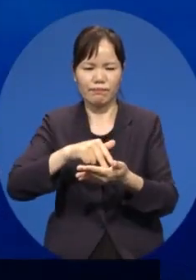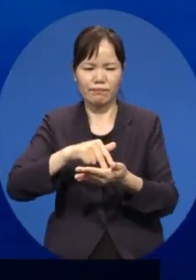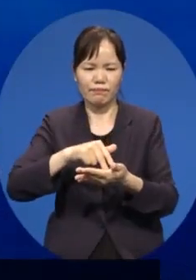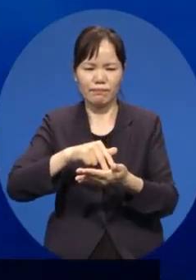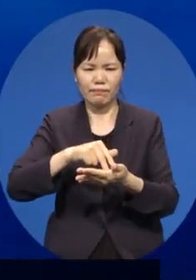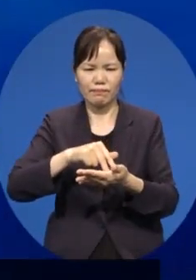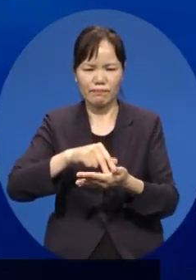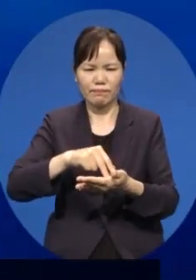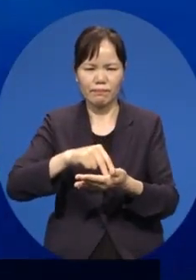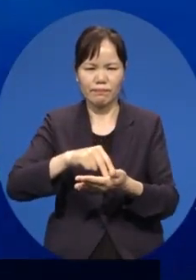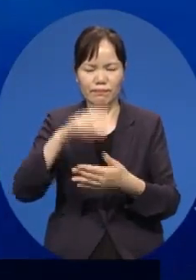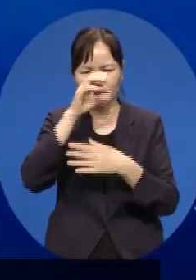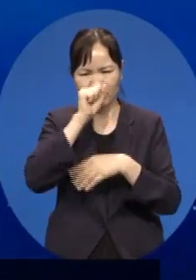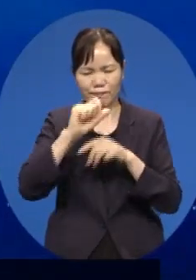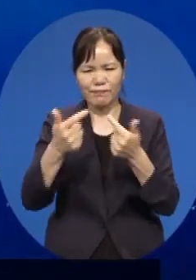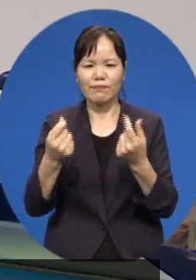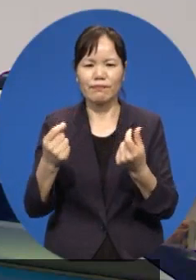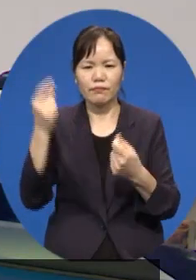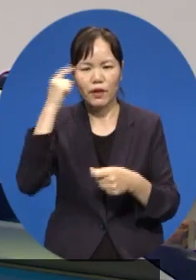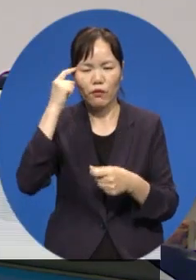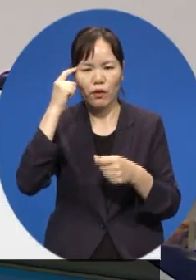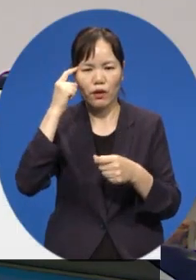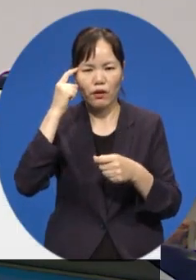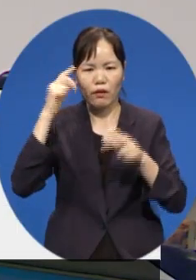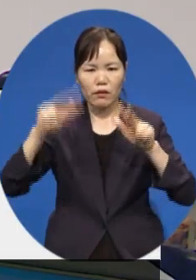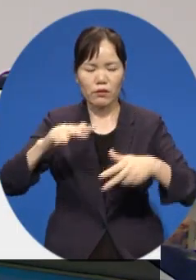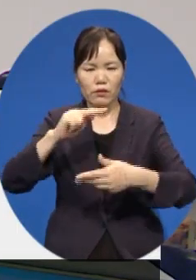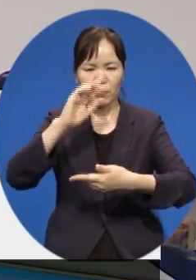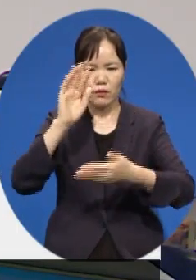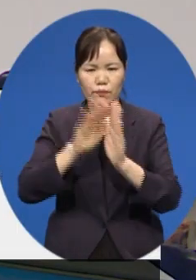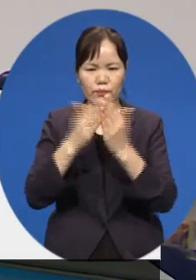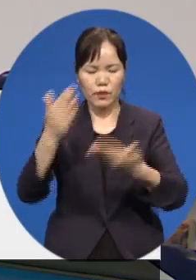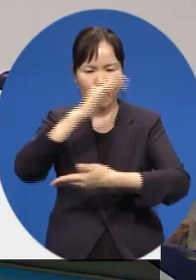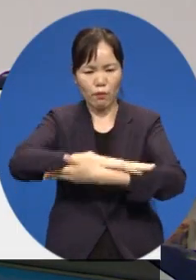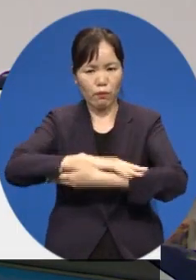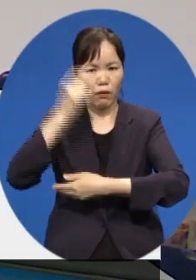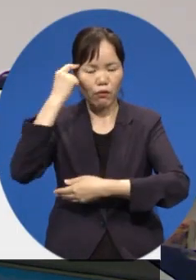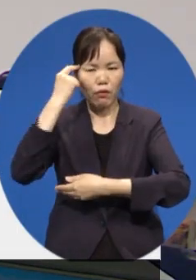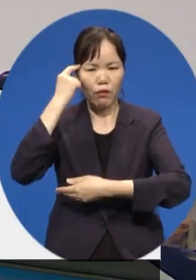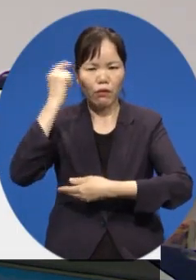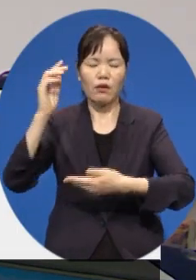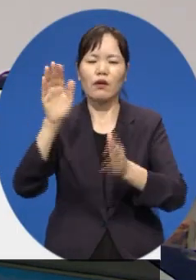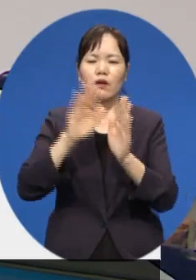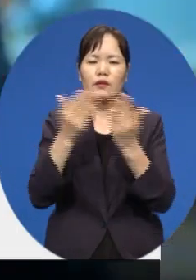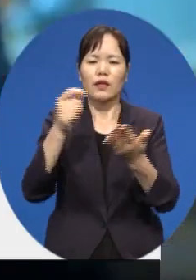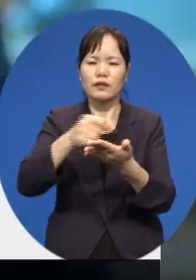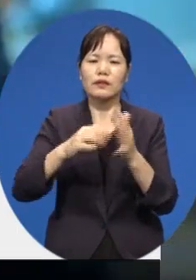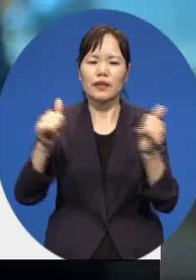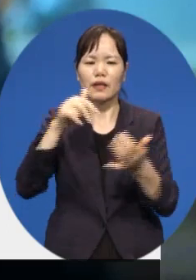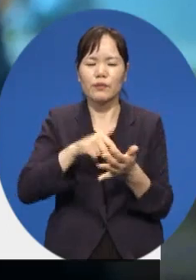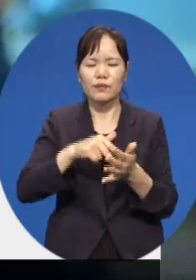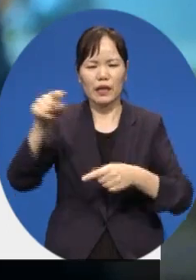않은 것도 같습니다. 이 시국에서 왜 지금 이렇게 책을 펴내는 걸까요, 평론가님? 네, 책을 내는 저자 입장에서 본다면